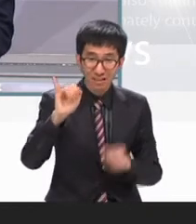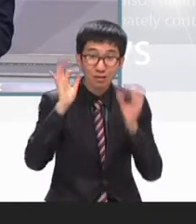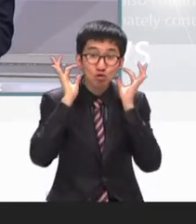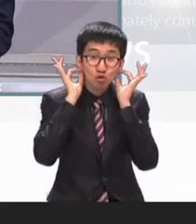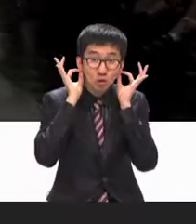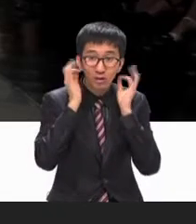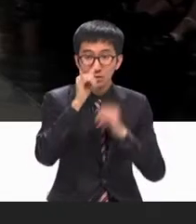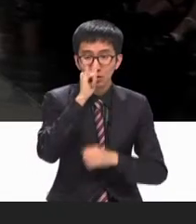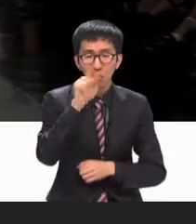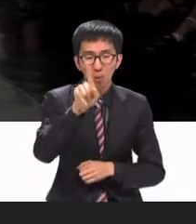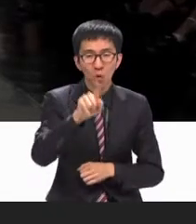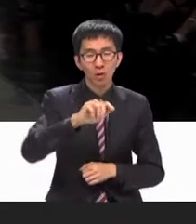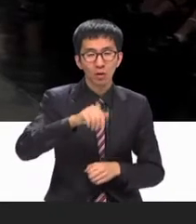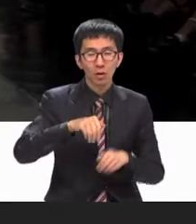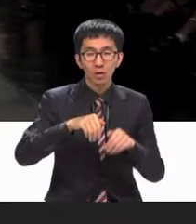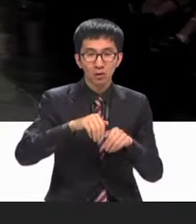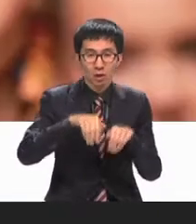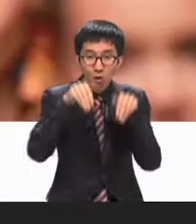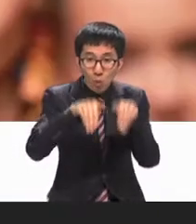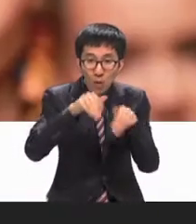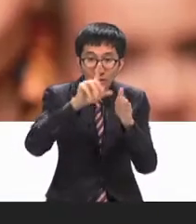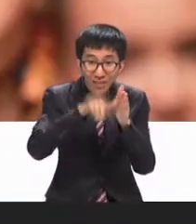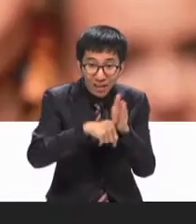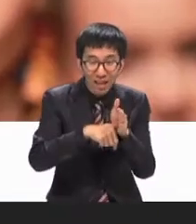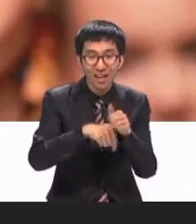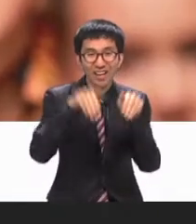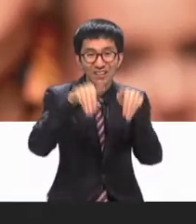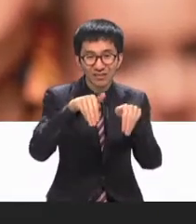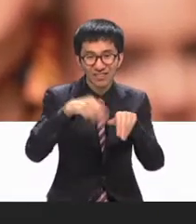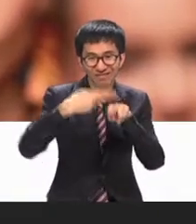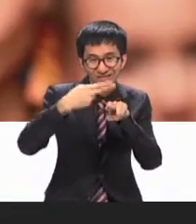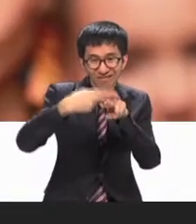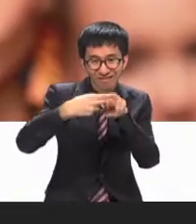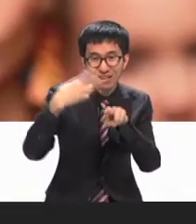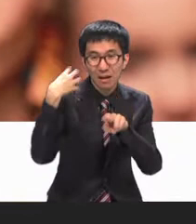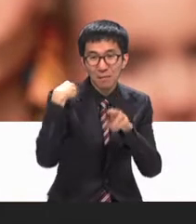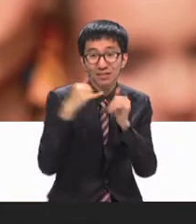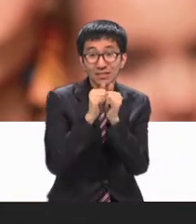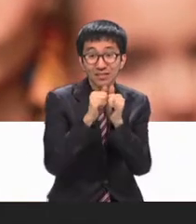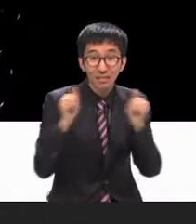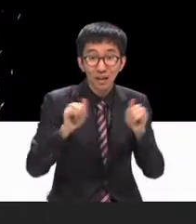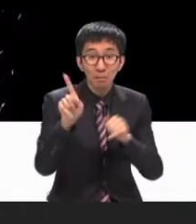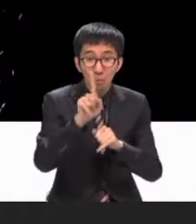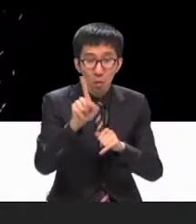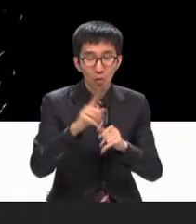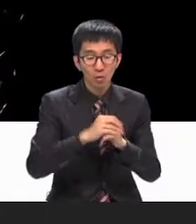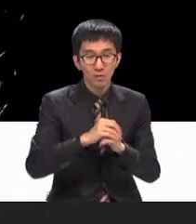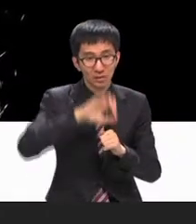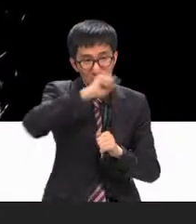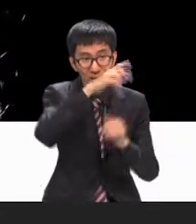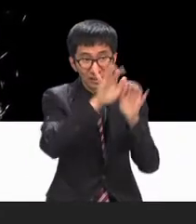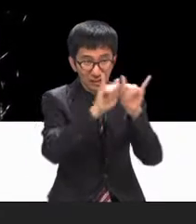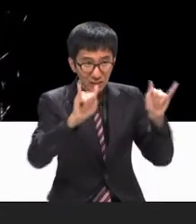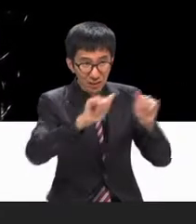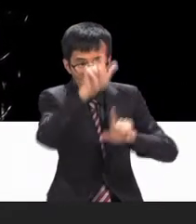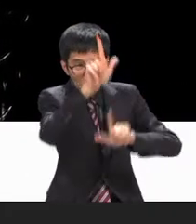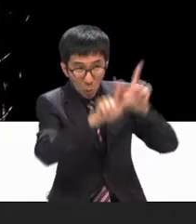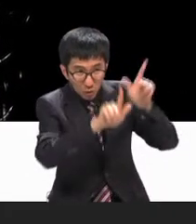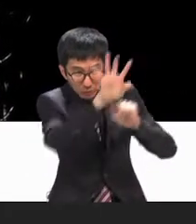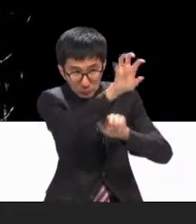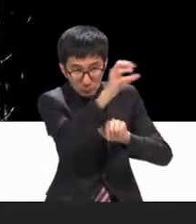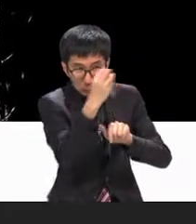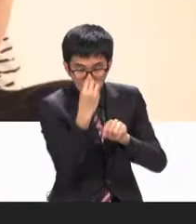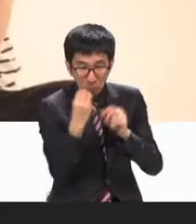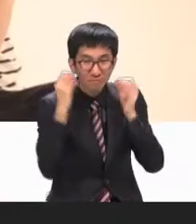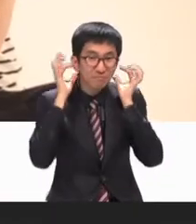예 옛날에 노예제 시절의 가사 일을 하던 흑인의 그 그 여성의 몸을 표 산 1 극 6 어린데